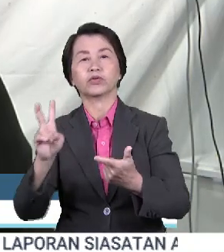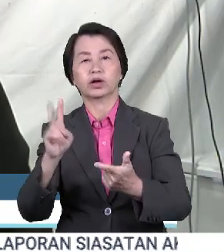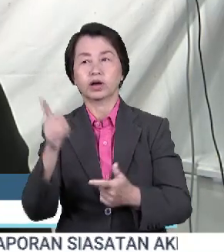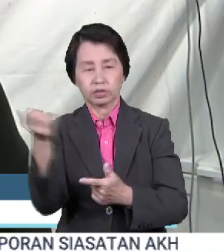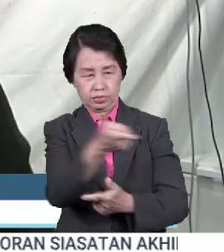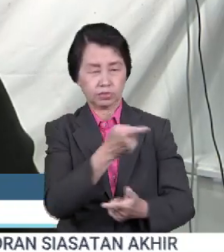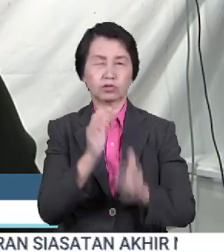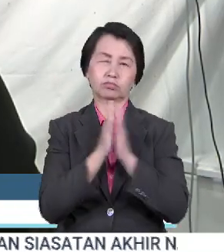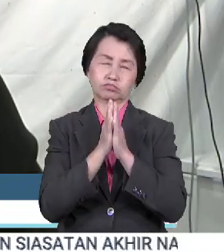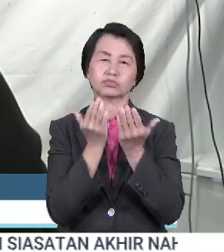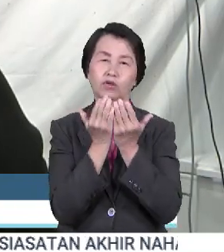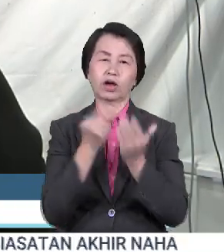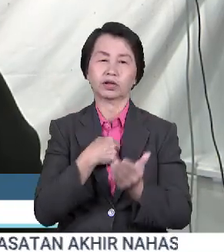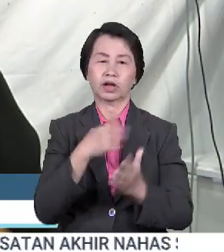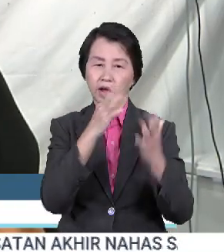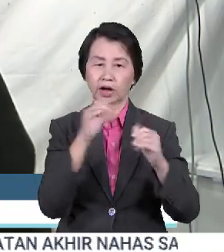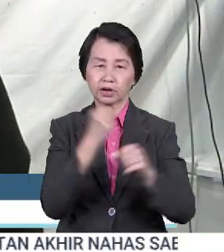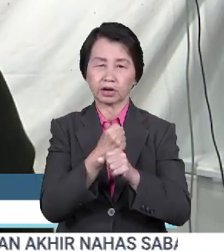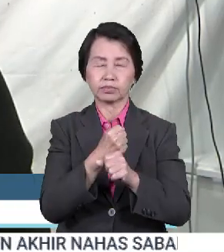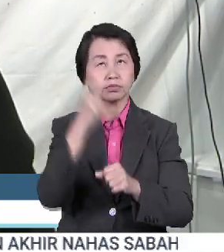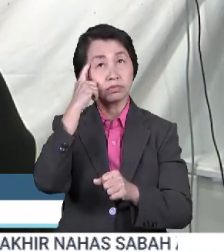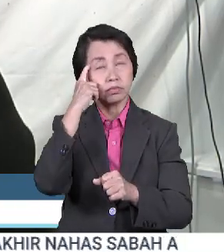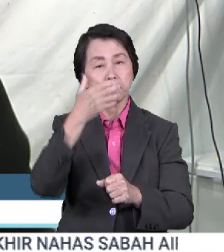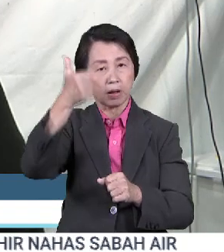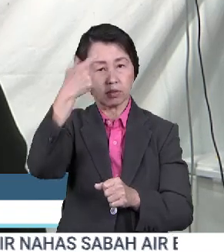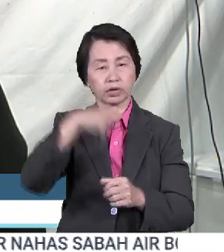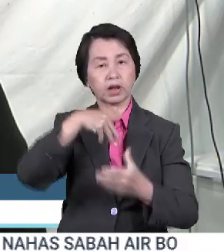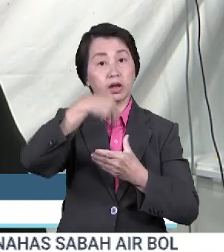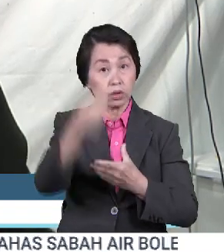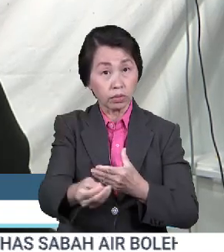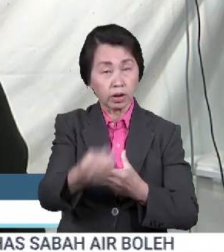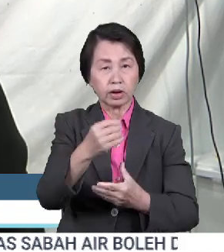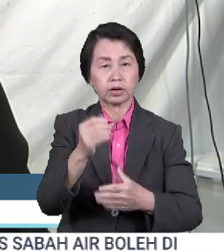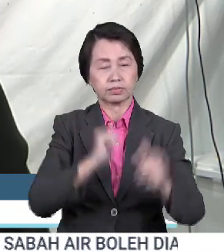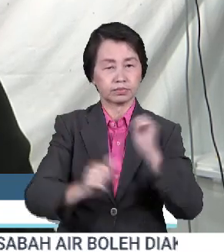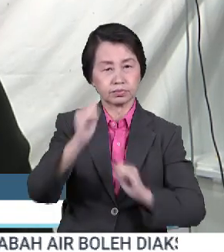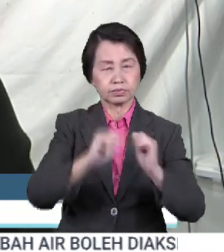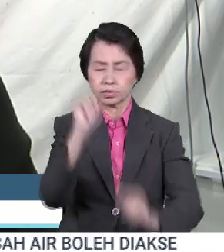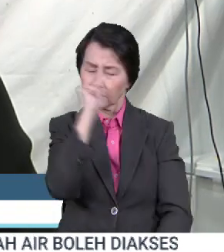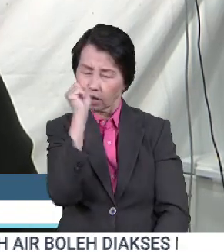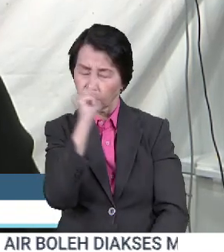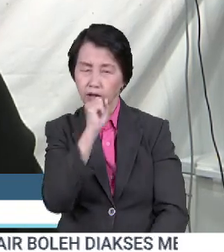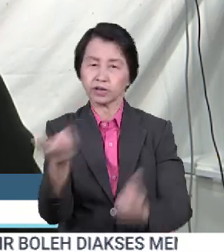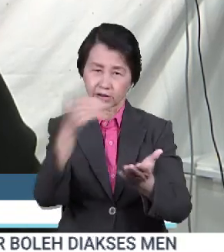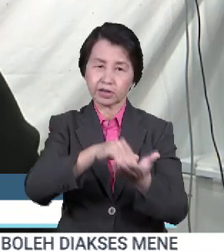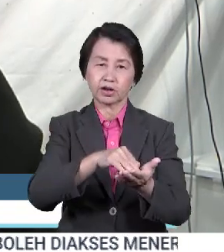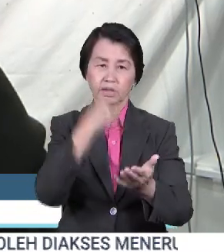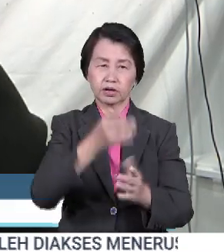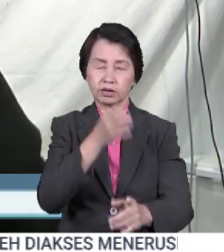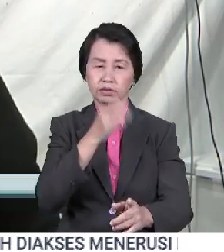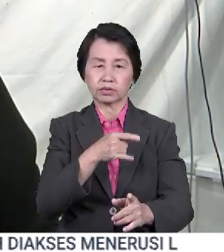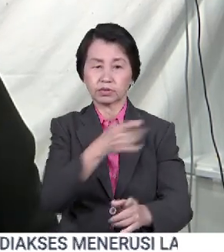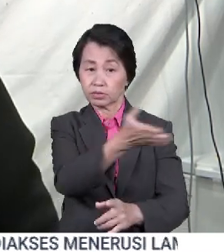boleh doakan semoga saya dapat satu material yang bagus untuk saya keluar balik, untuk buat satu single yang terbaik untuk halwa